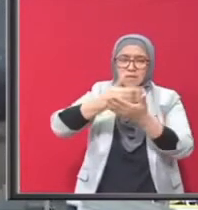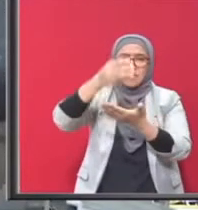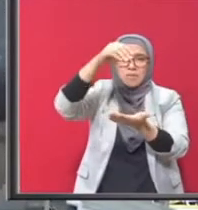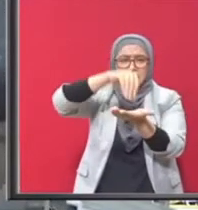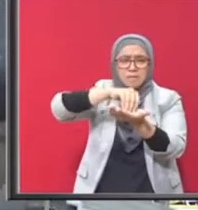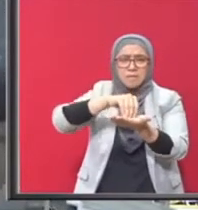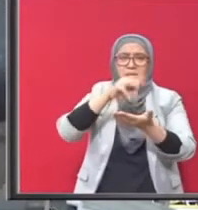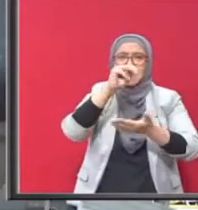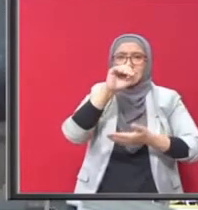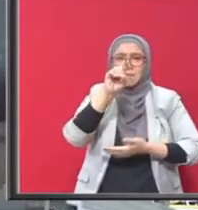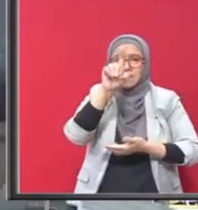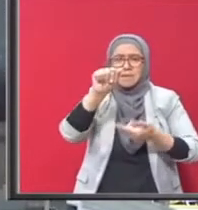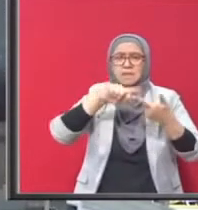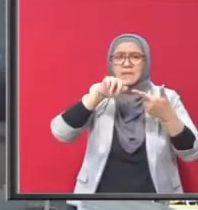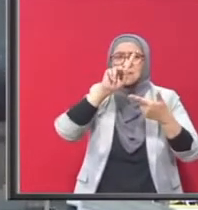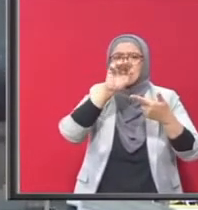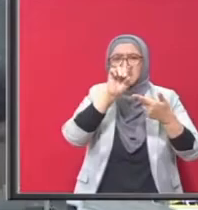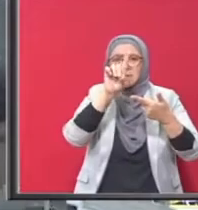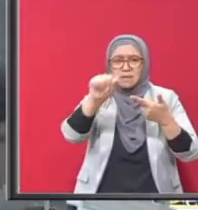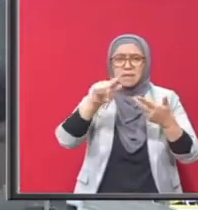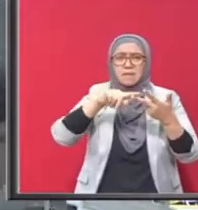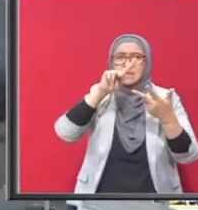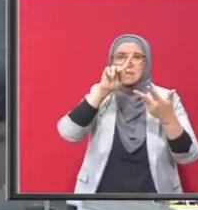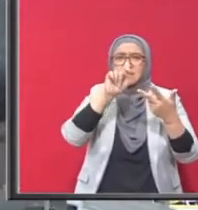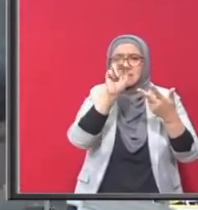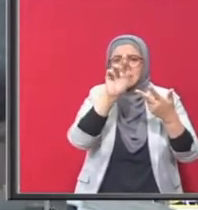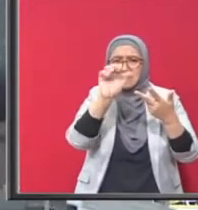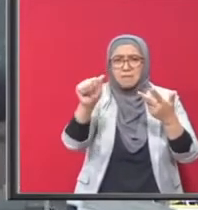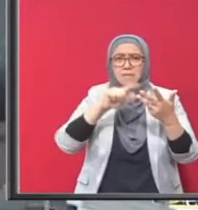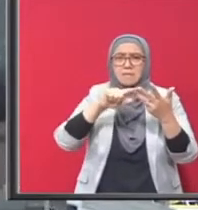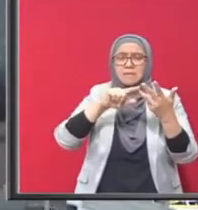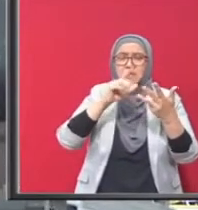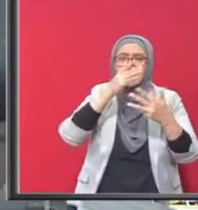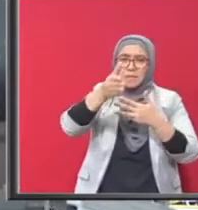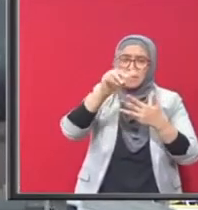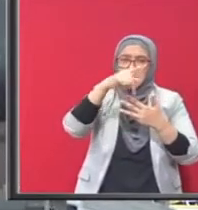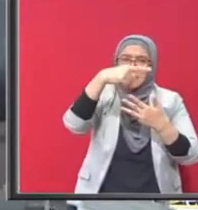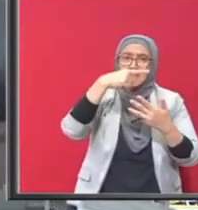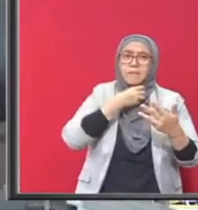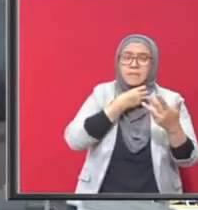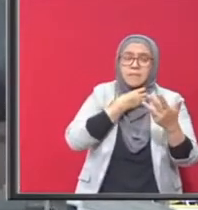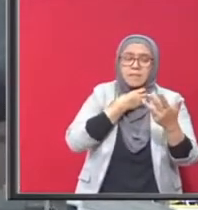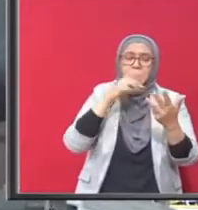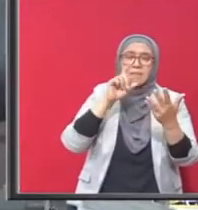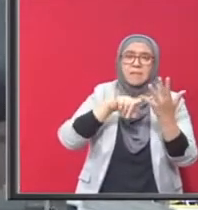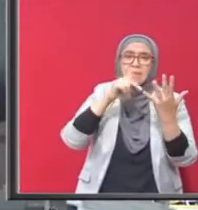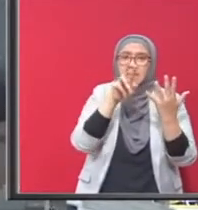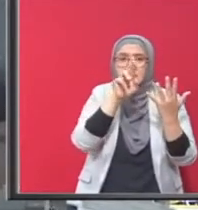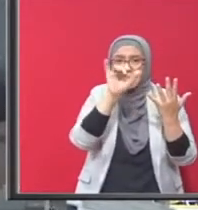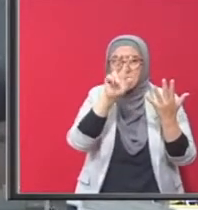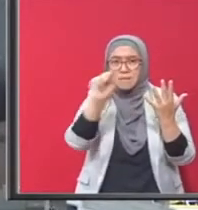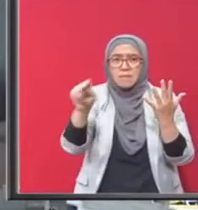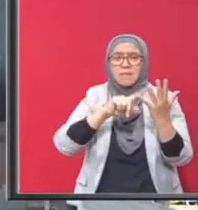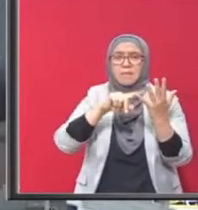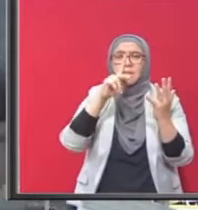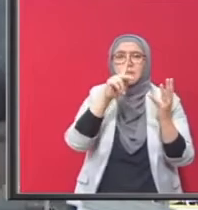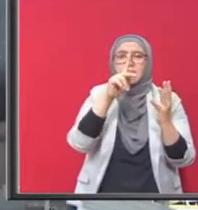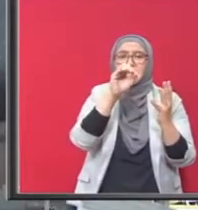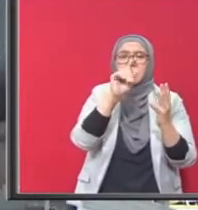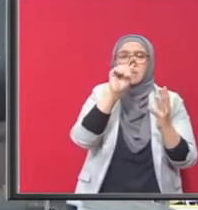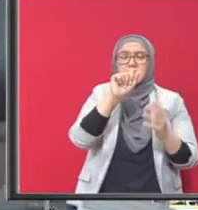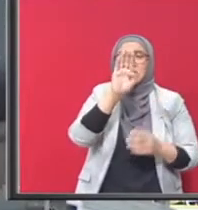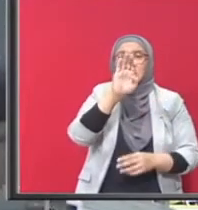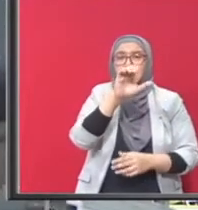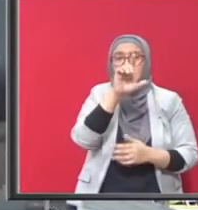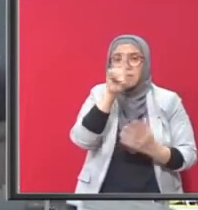dimada kada ketara seberang perak glia Krian kota belud dan